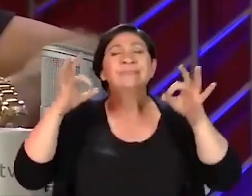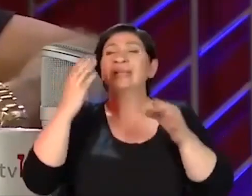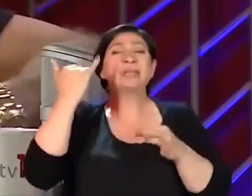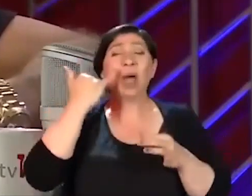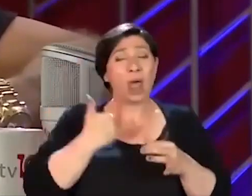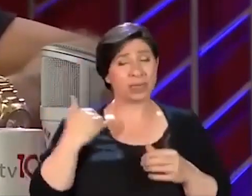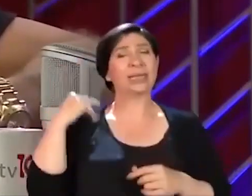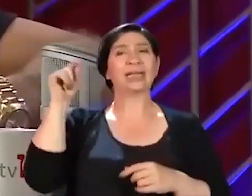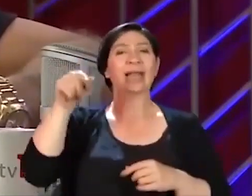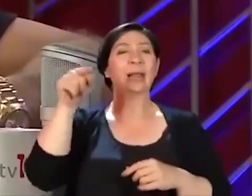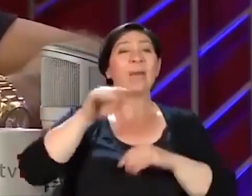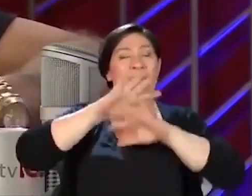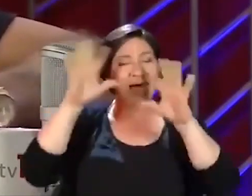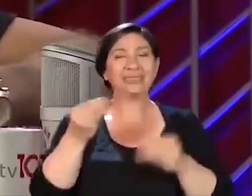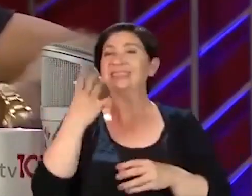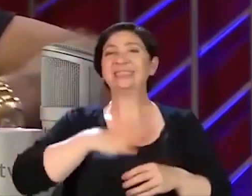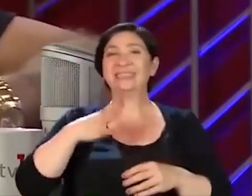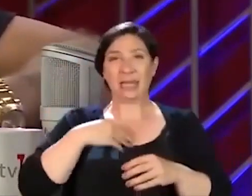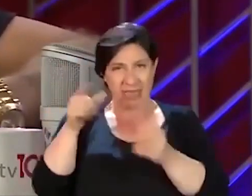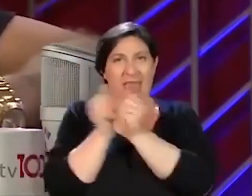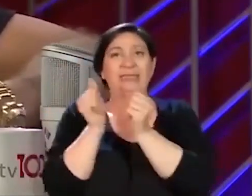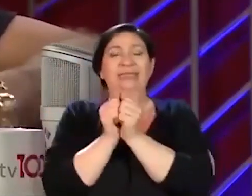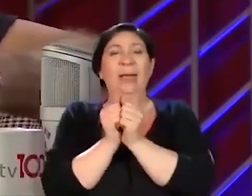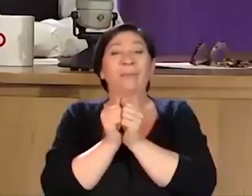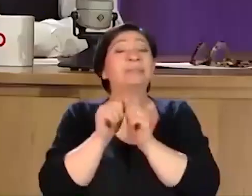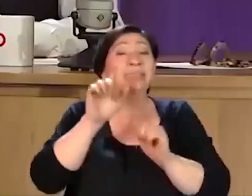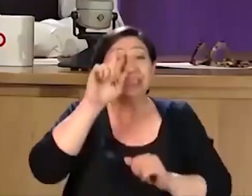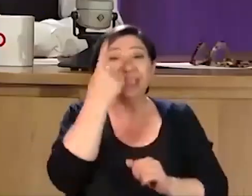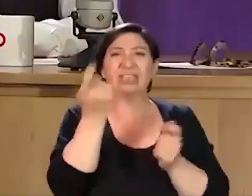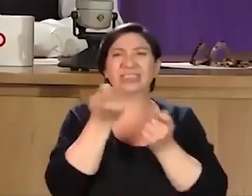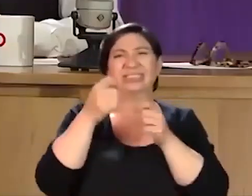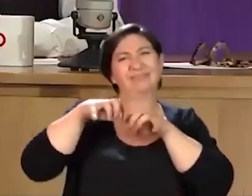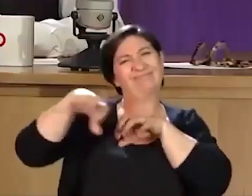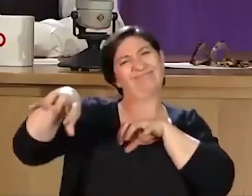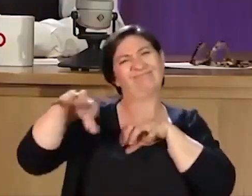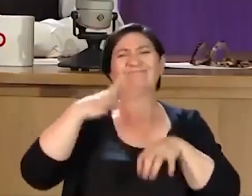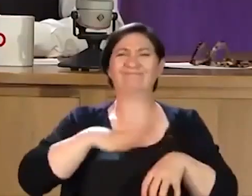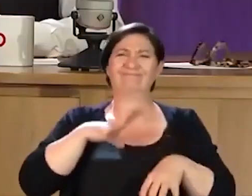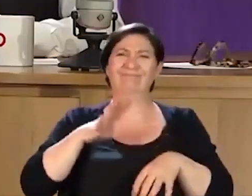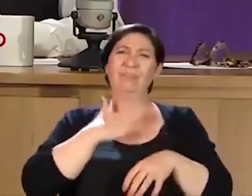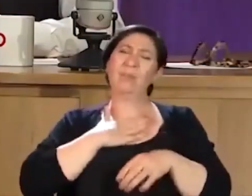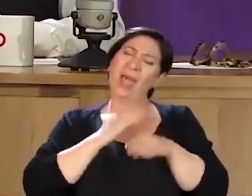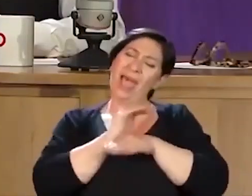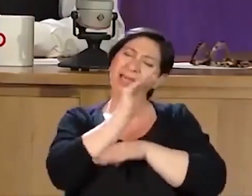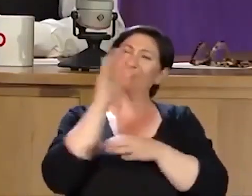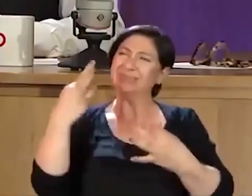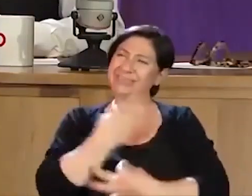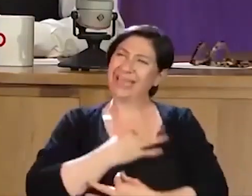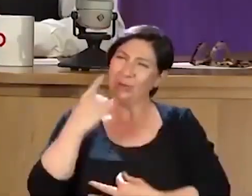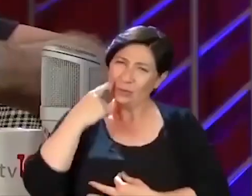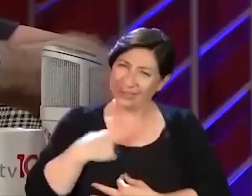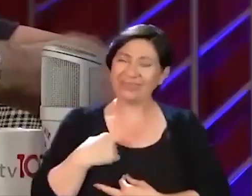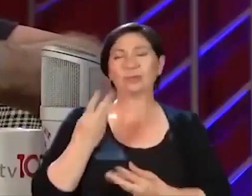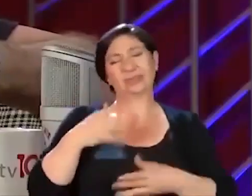zaman ararsanız gelirim sizi her türlü istediğiniz anda yanınızda olurum sadece iş anlamında ayrı bir kariyer Seçti Bu benim hayatım saygı